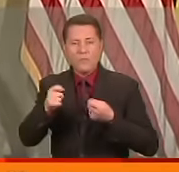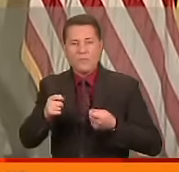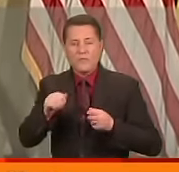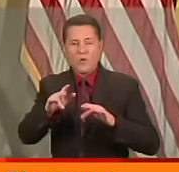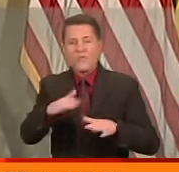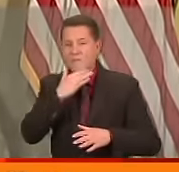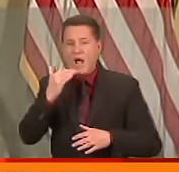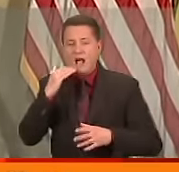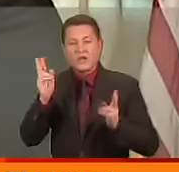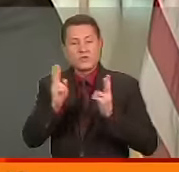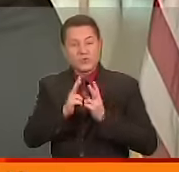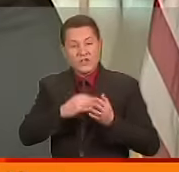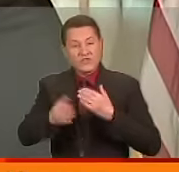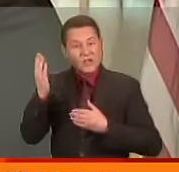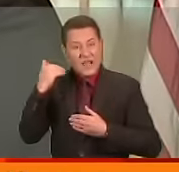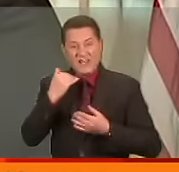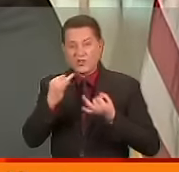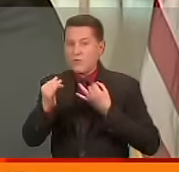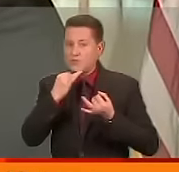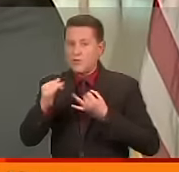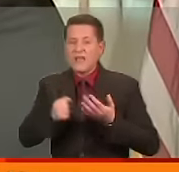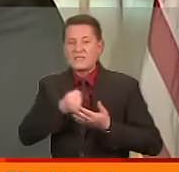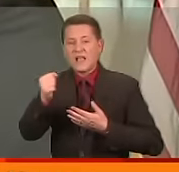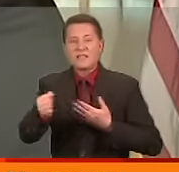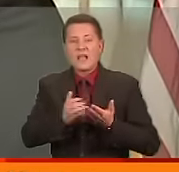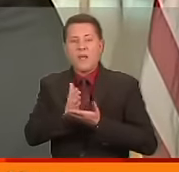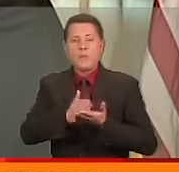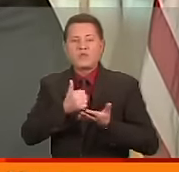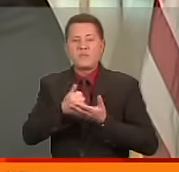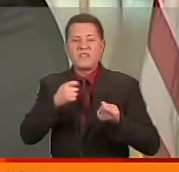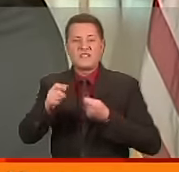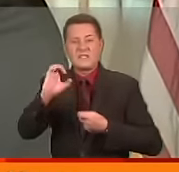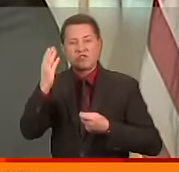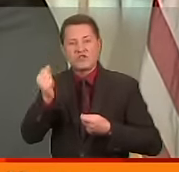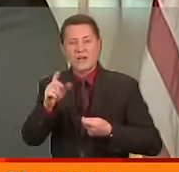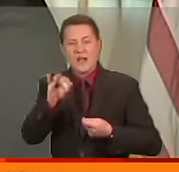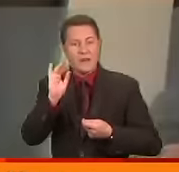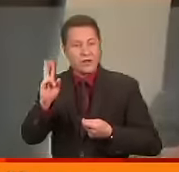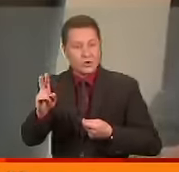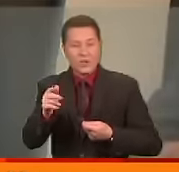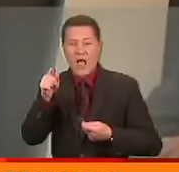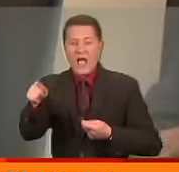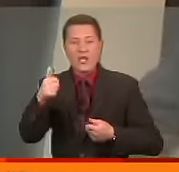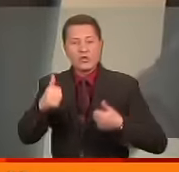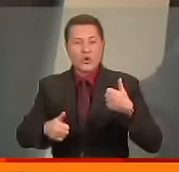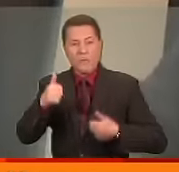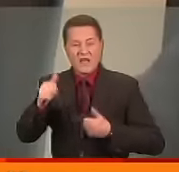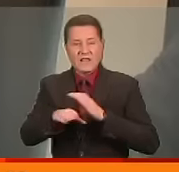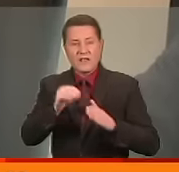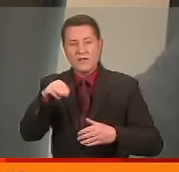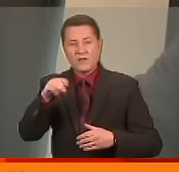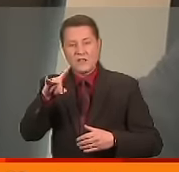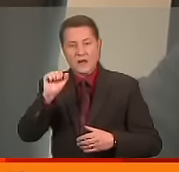зустрічей. Нагадаю, раніше він поспілкувався із кандидаткою на пост президента США Хіларі Клінтон. А от її суперник на виборах Дональд